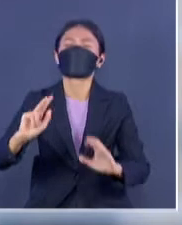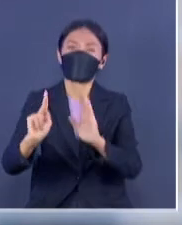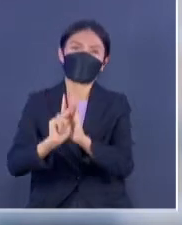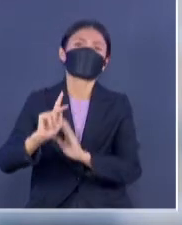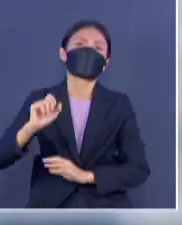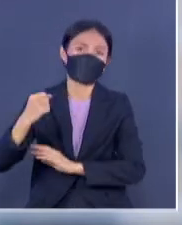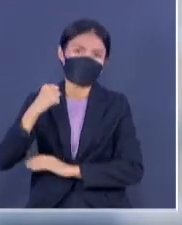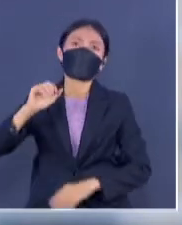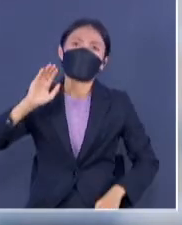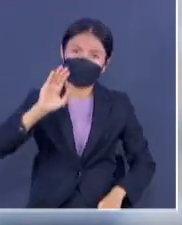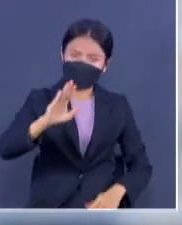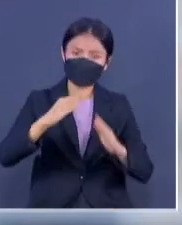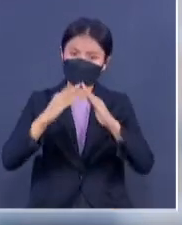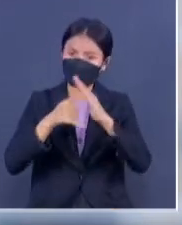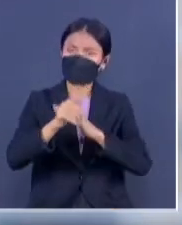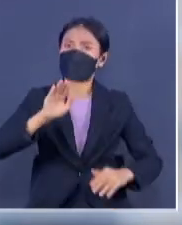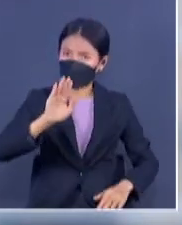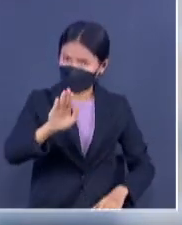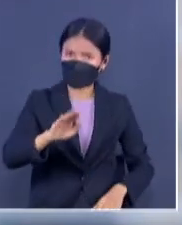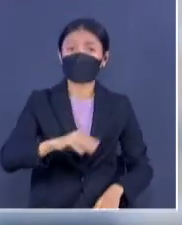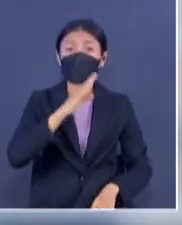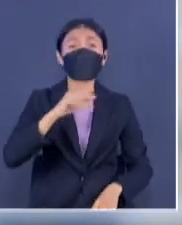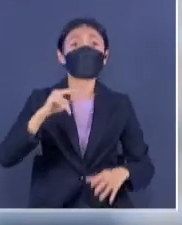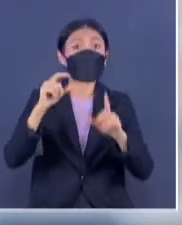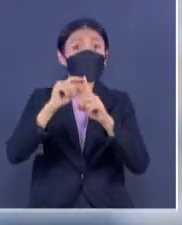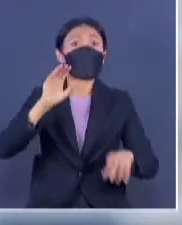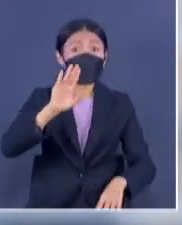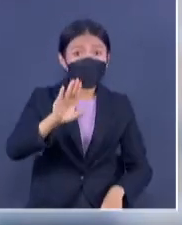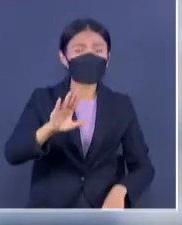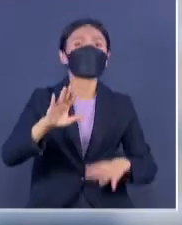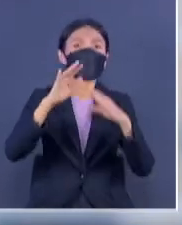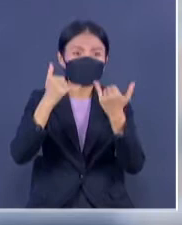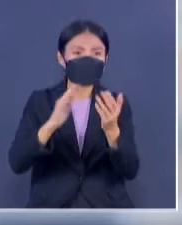คงมีกิจการหรือกิจกรรมที่ได้รับการยกเว้นเนี่ยน้อยกว่านี้มากครับ